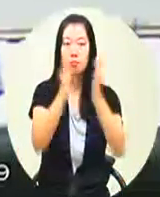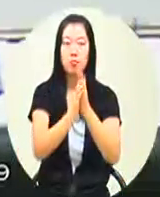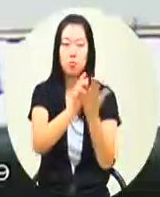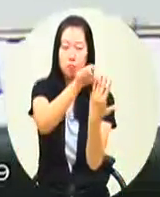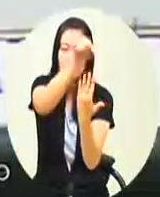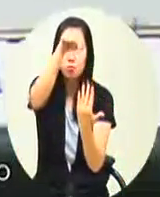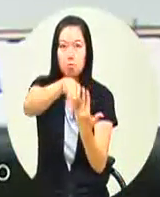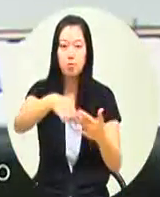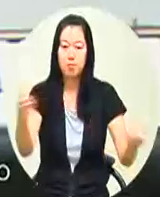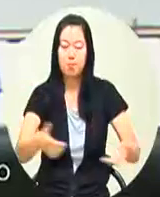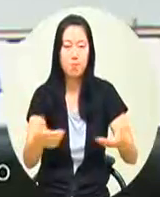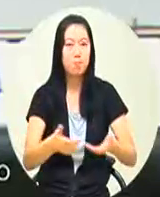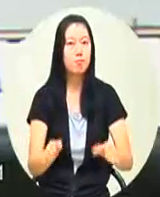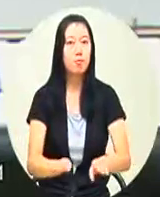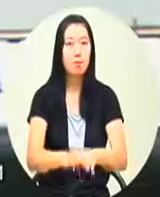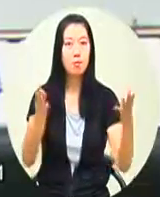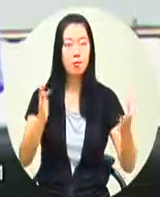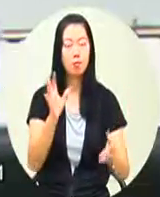工，